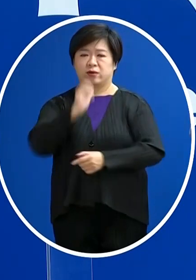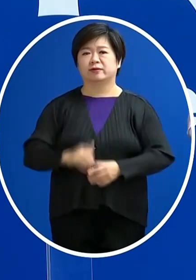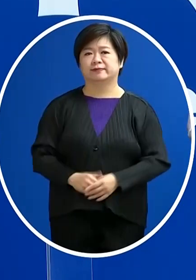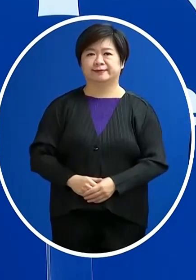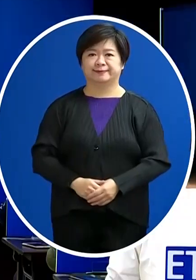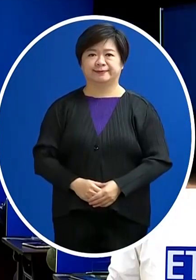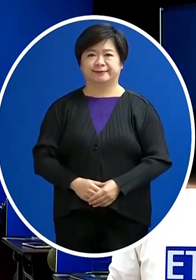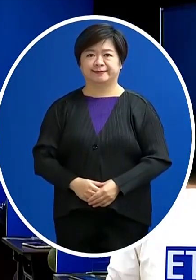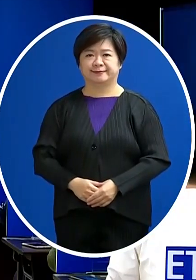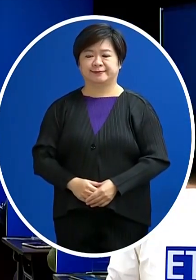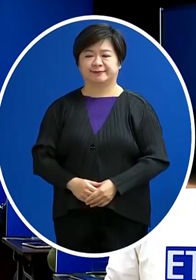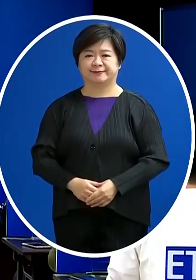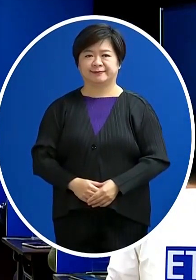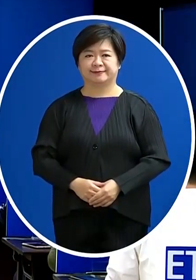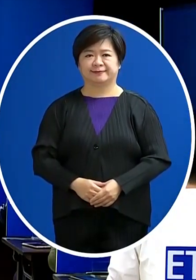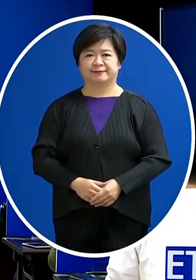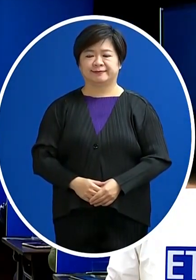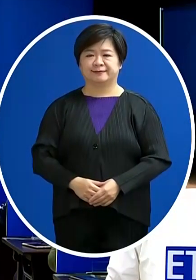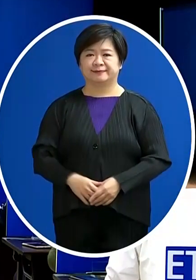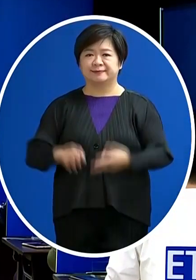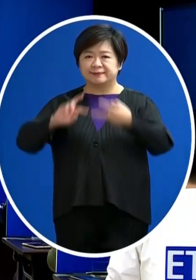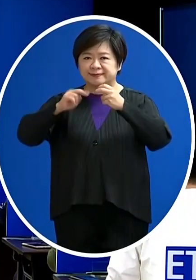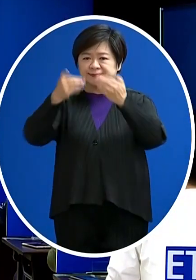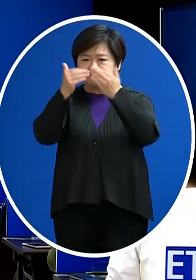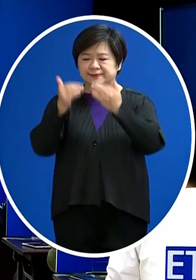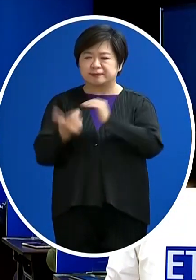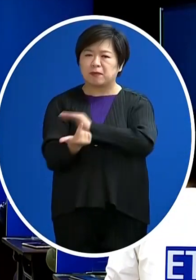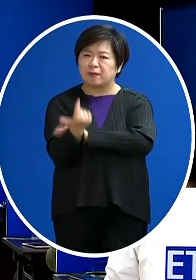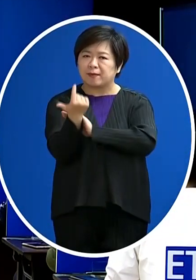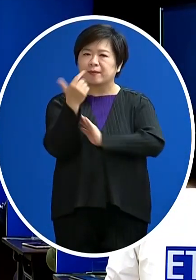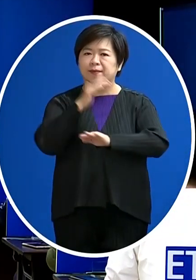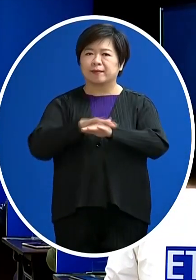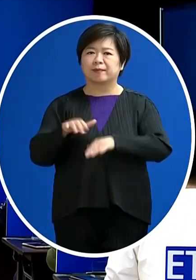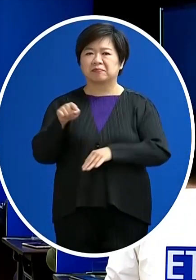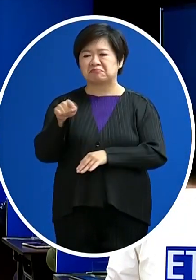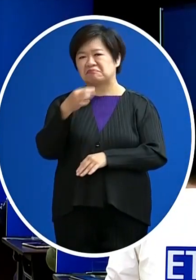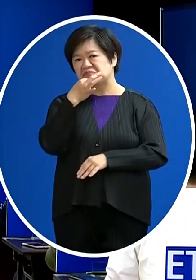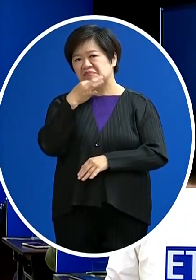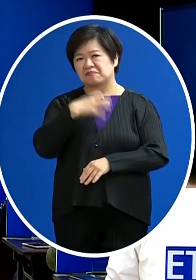经定序我们也会尽快哈，以这样高风险区域。